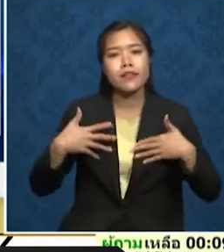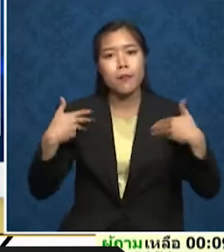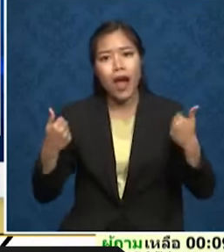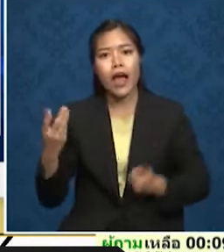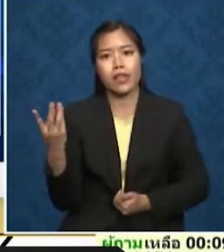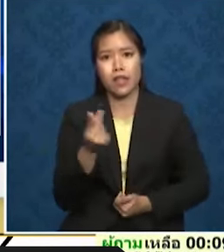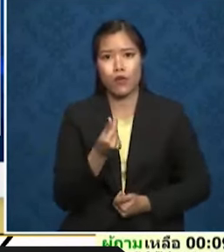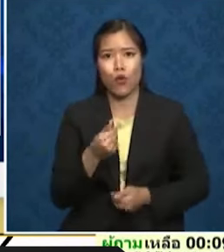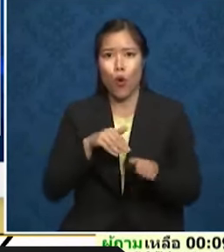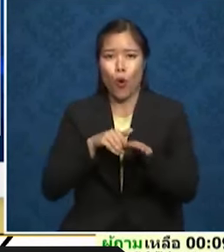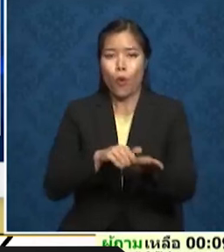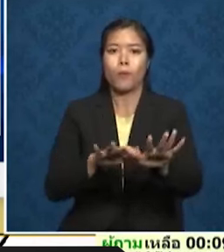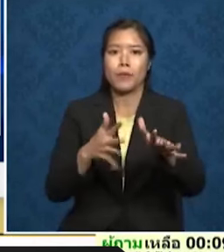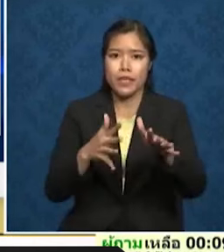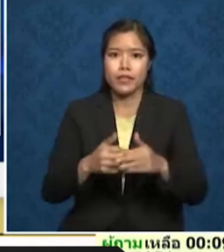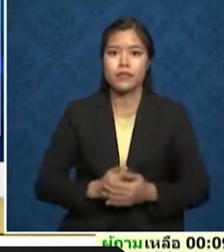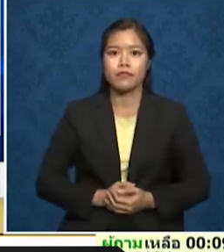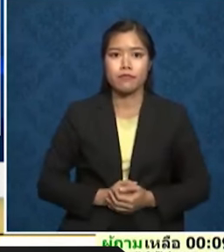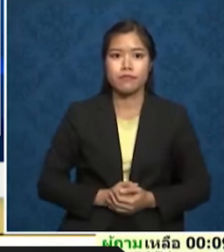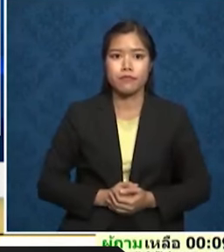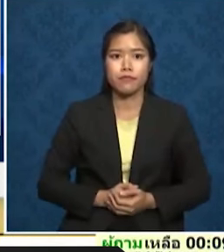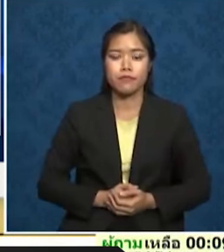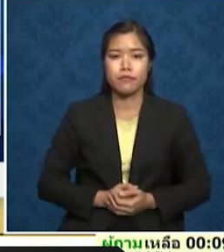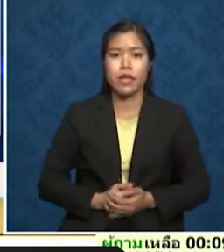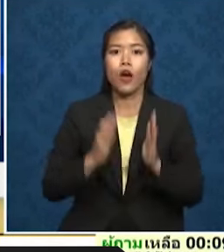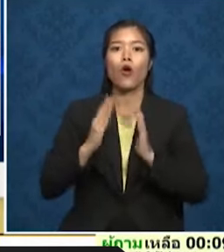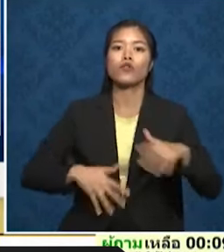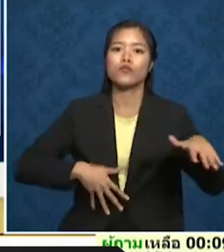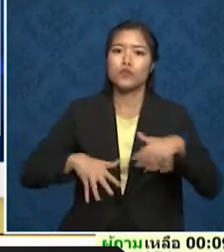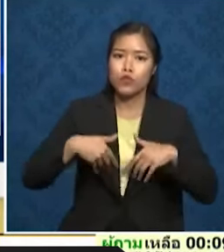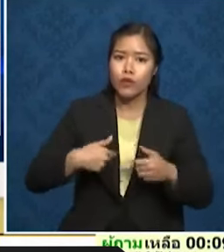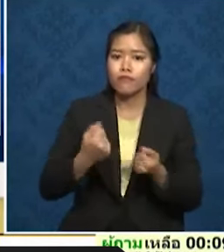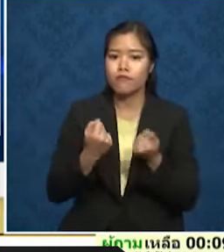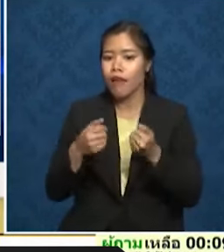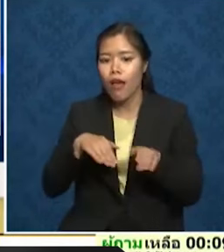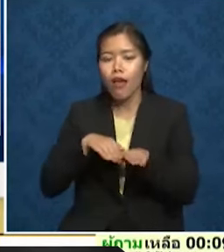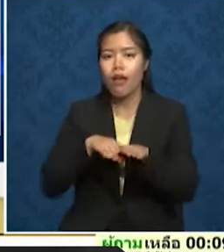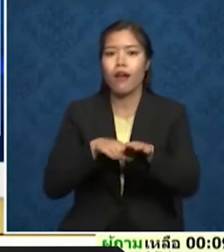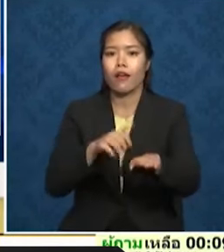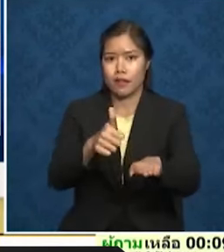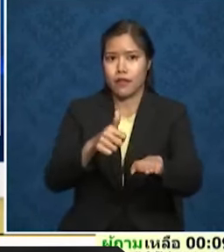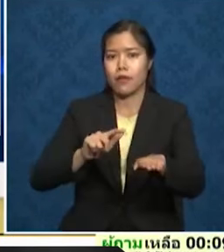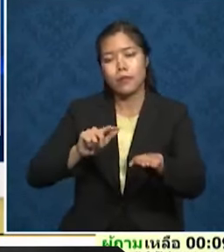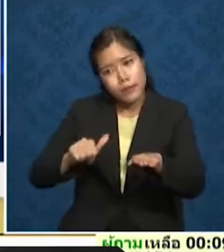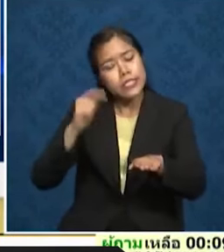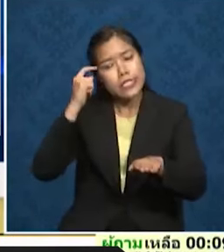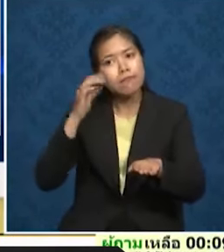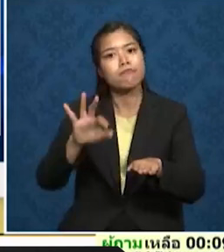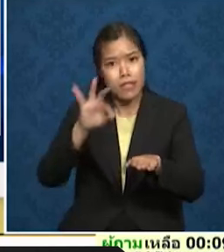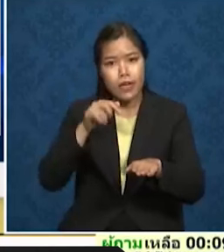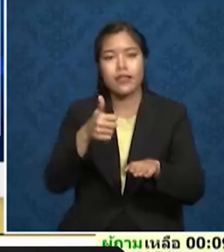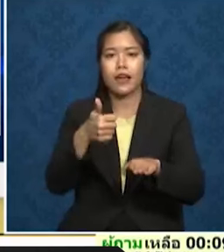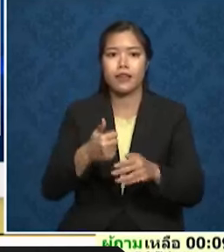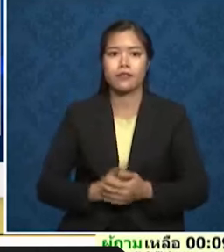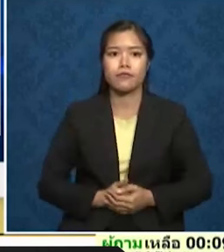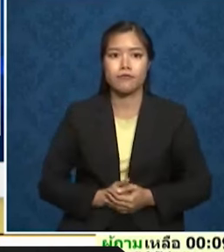างของถนนมิตรภาพซึ่งพี่น้องประชาชนยังคงใช้เส้นทางนี้เป็นเส้นทางเลือกอีกเส้นทางหนึ่งและ